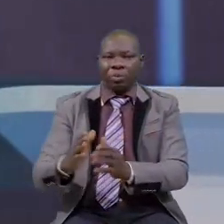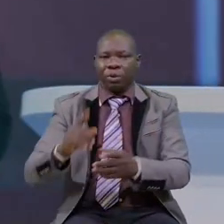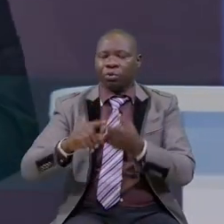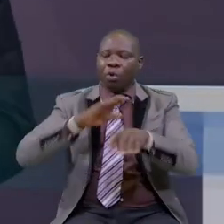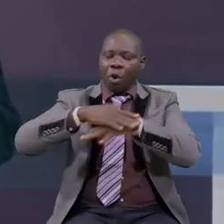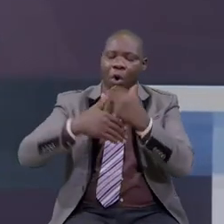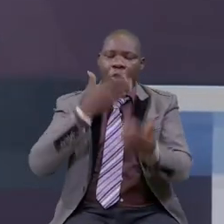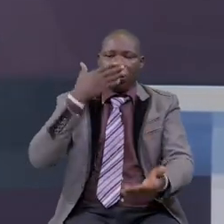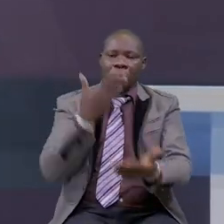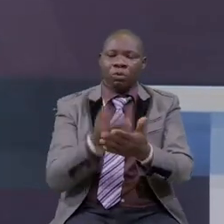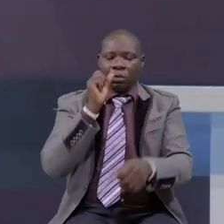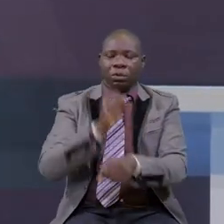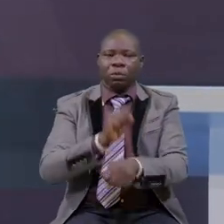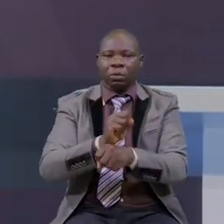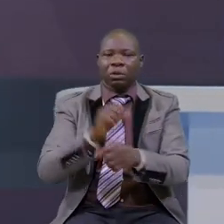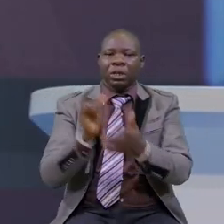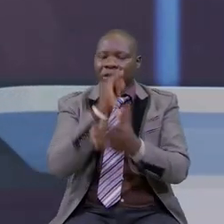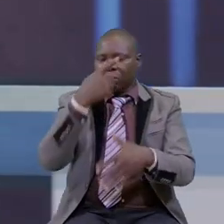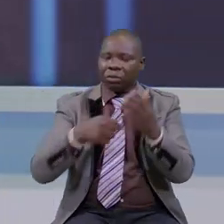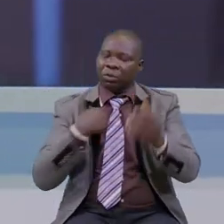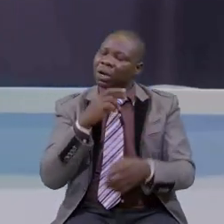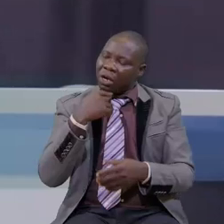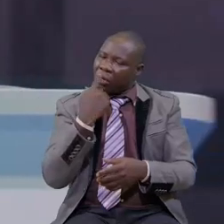œuvre. C'est pourquoi